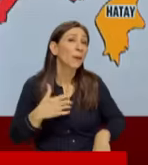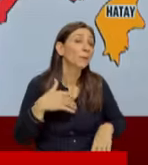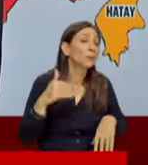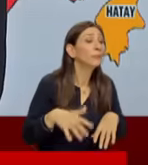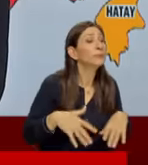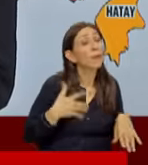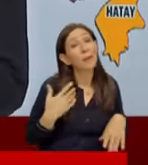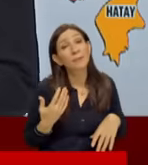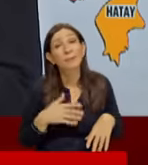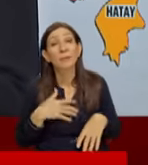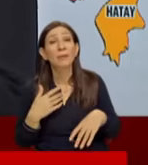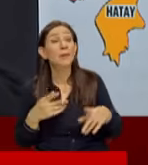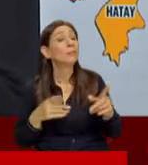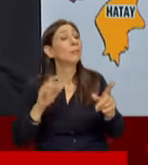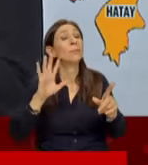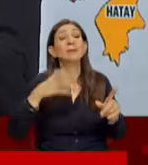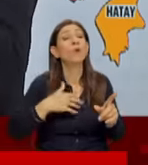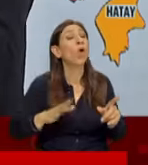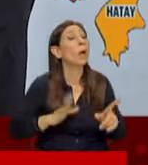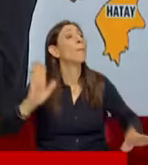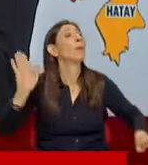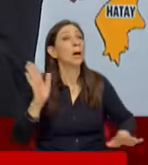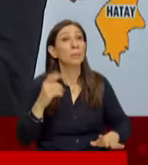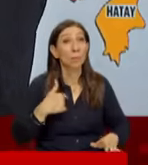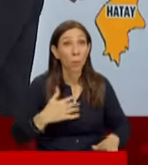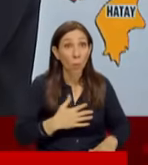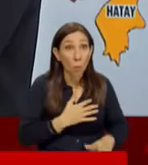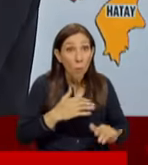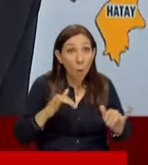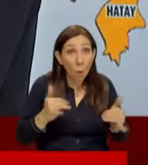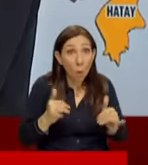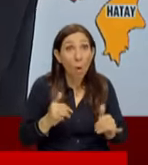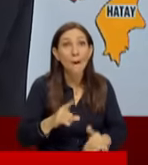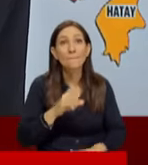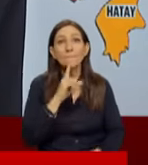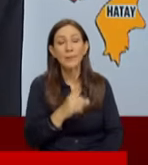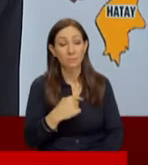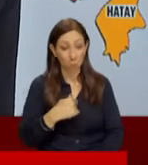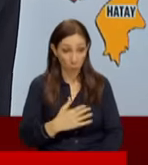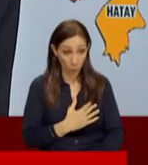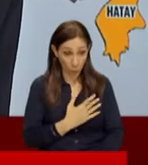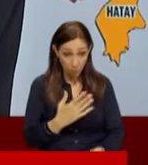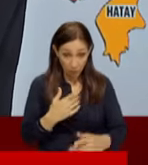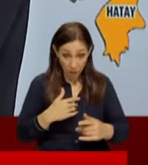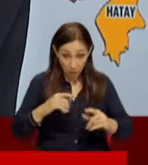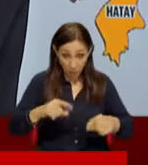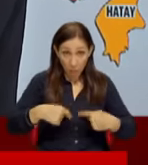geliyor, patronun çocuğu bir tanesine tokat atıyor. Yani artık haysiyetiyle oynanıyor. Bu noktada bence haysiyetine temas eden